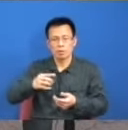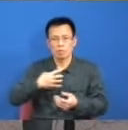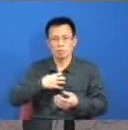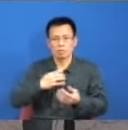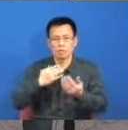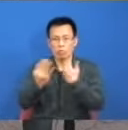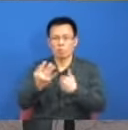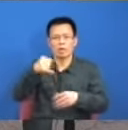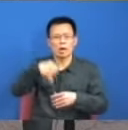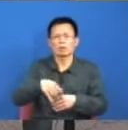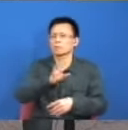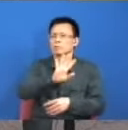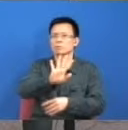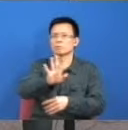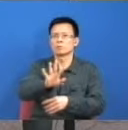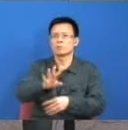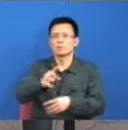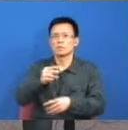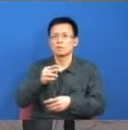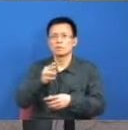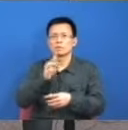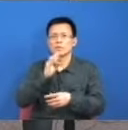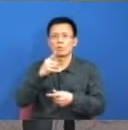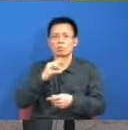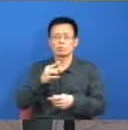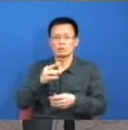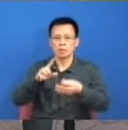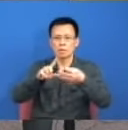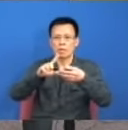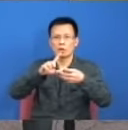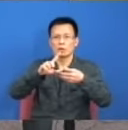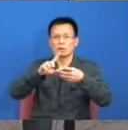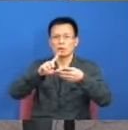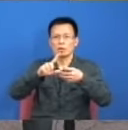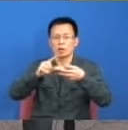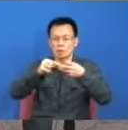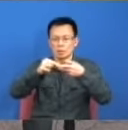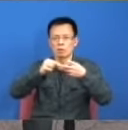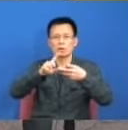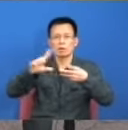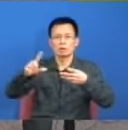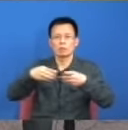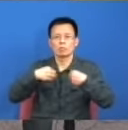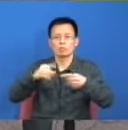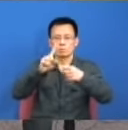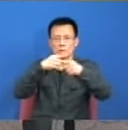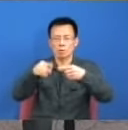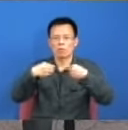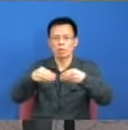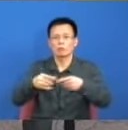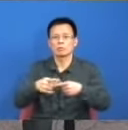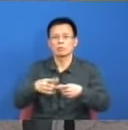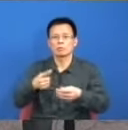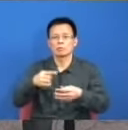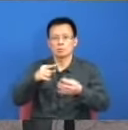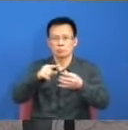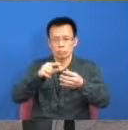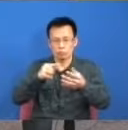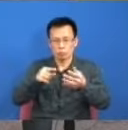次唔好再做咯。如果唔係真係嘅，就會好似我哋嘅劉教授所講啦，呢啲民怨咧就會一路累積去到一個臨界